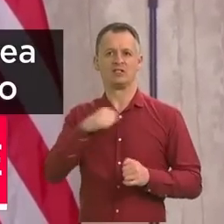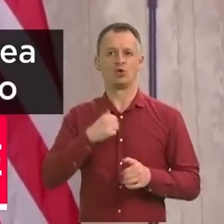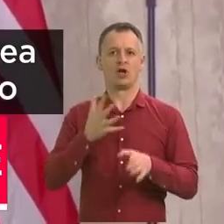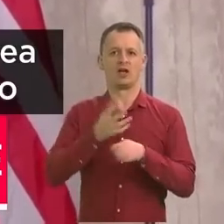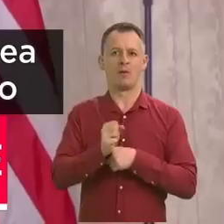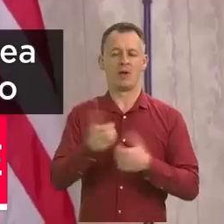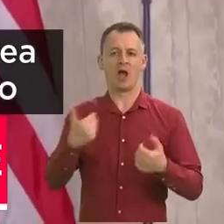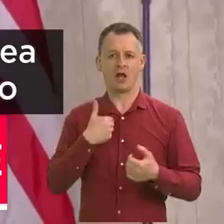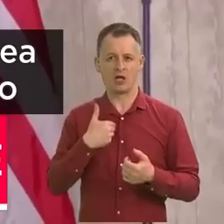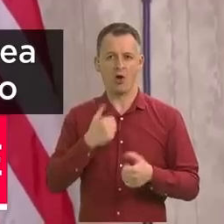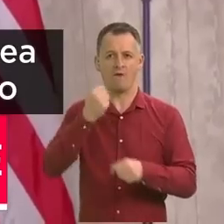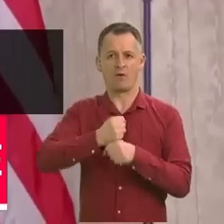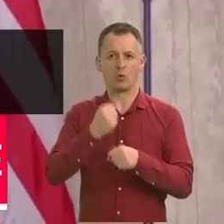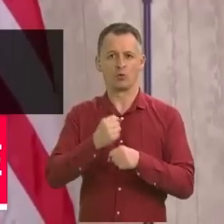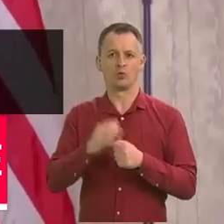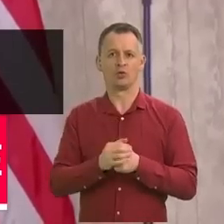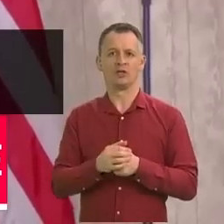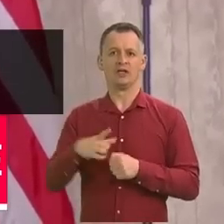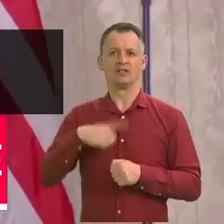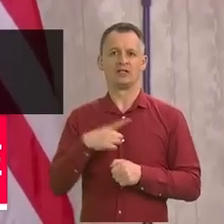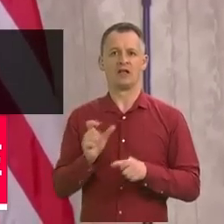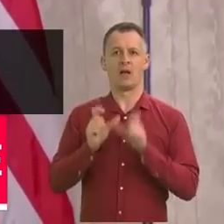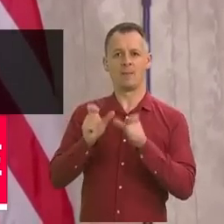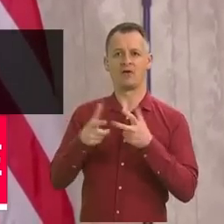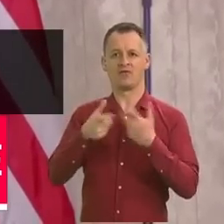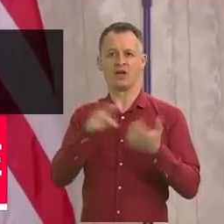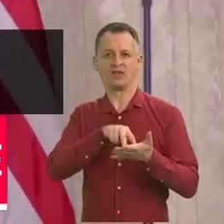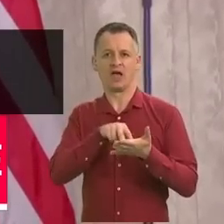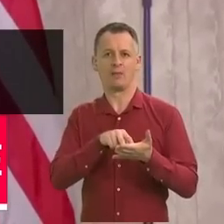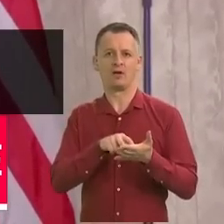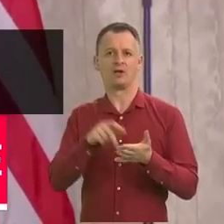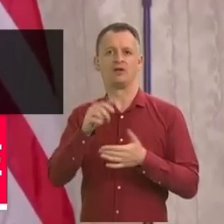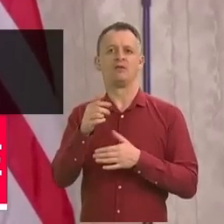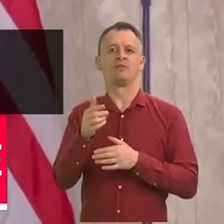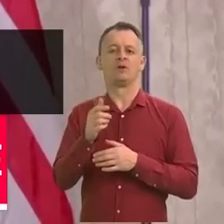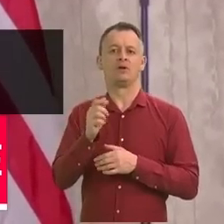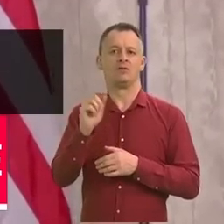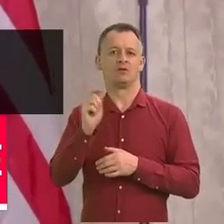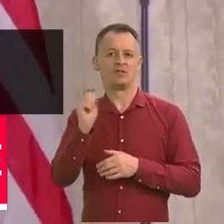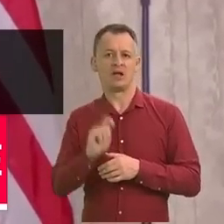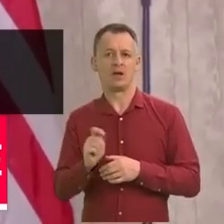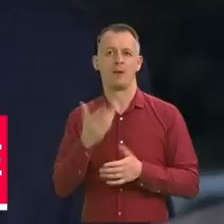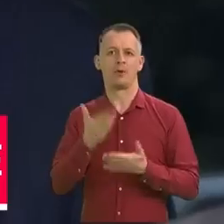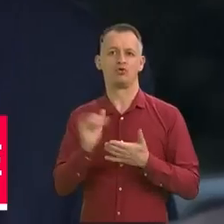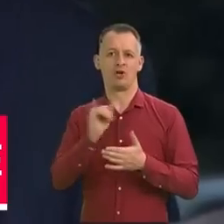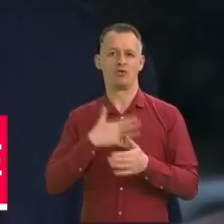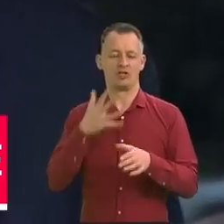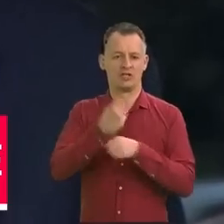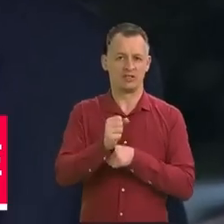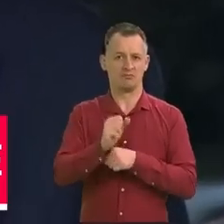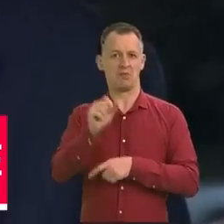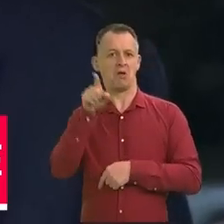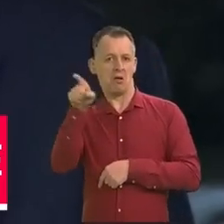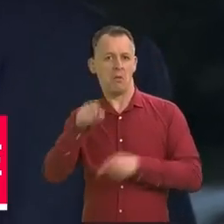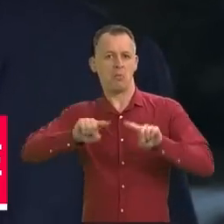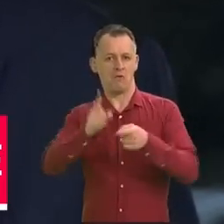crime that I have committed is to fearlessly defend our nation from those who seek to destroy it. Alarmist și fără